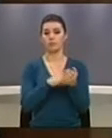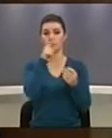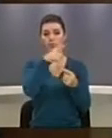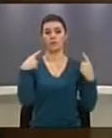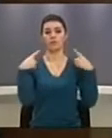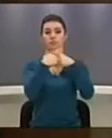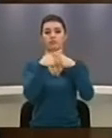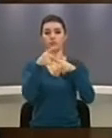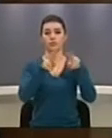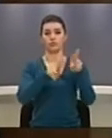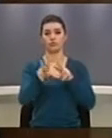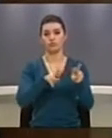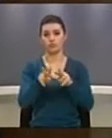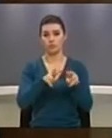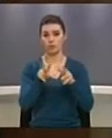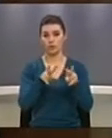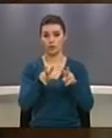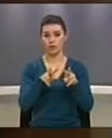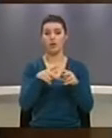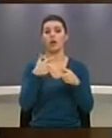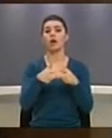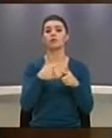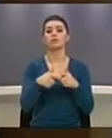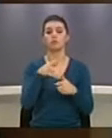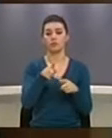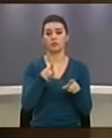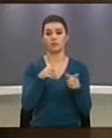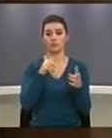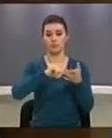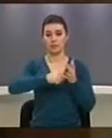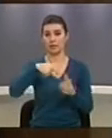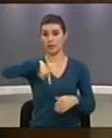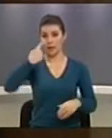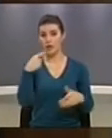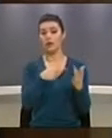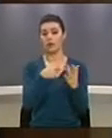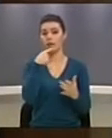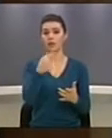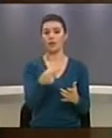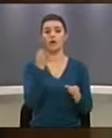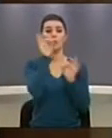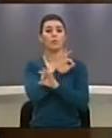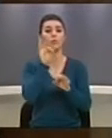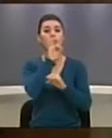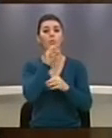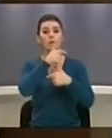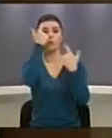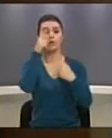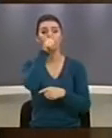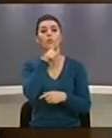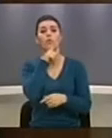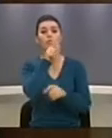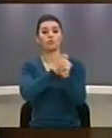konfliktit me Gjykatën Supreme të Kosovës, sepse në pikën e parë nuk caktohet të drejta e palës në